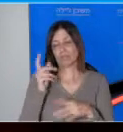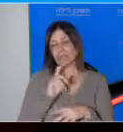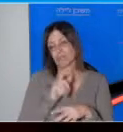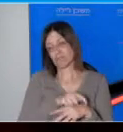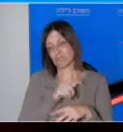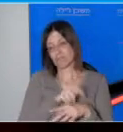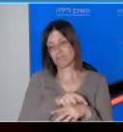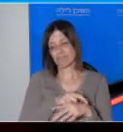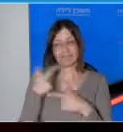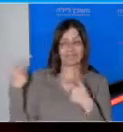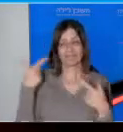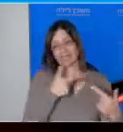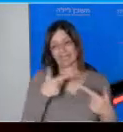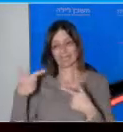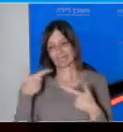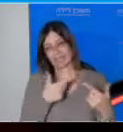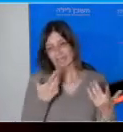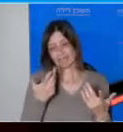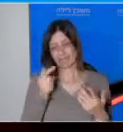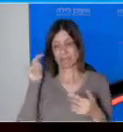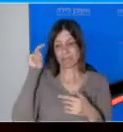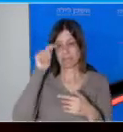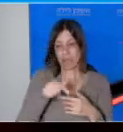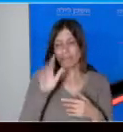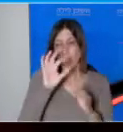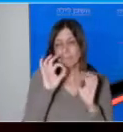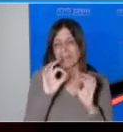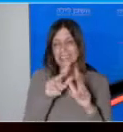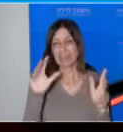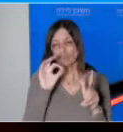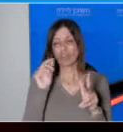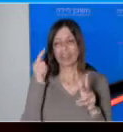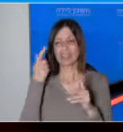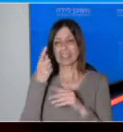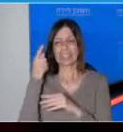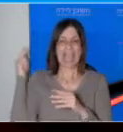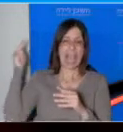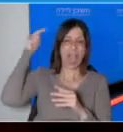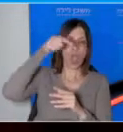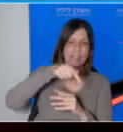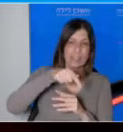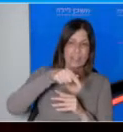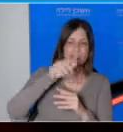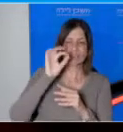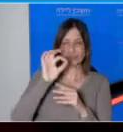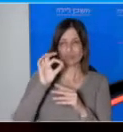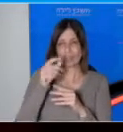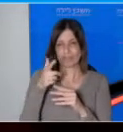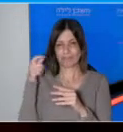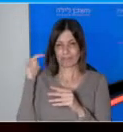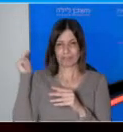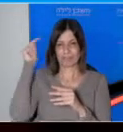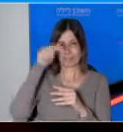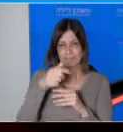במהלך הקרב למעשה הגיעו אפילו למצב של ירי רקטות מכיוון החמושים אל